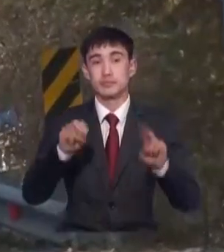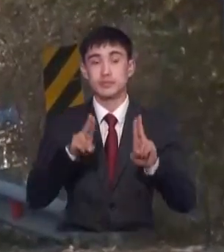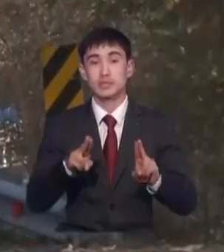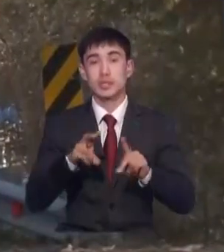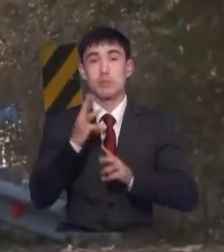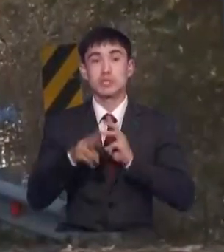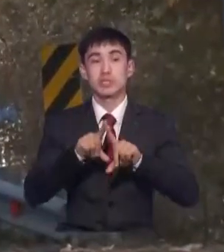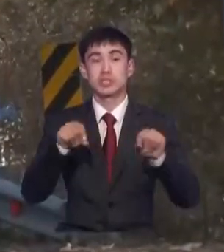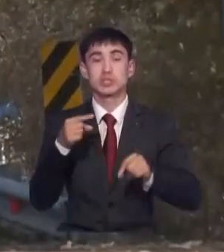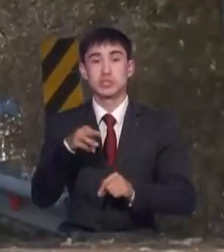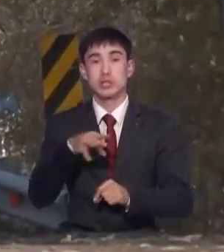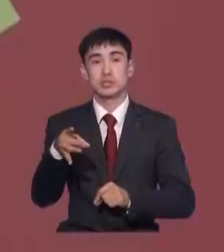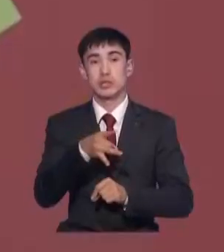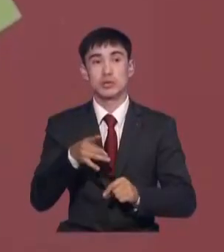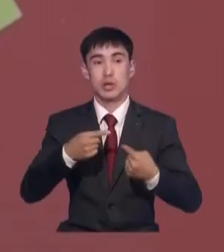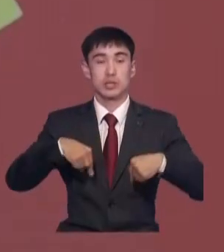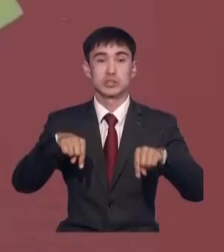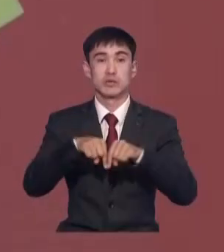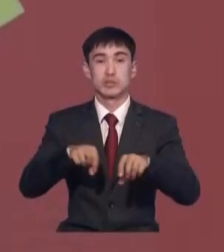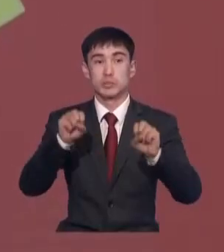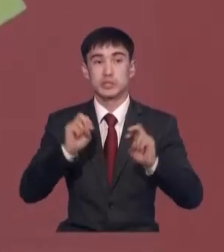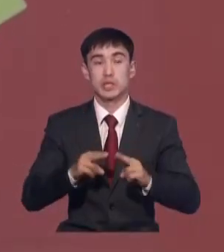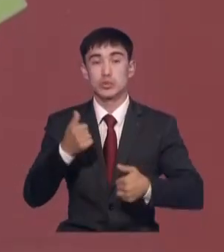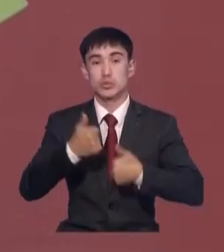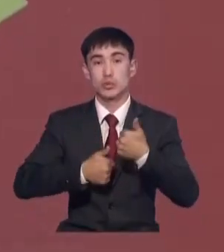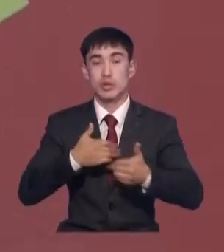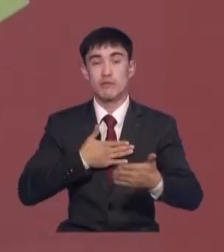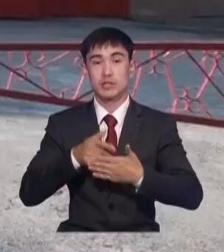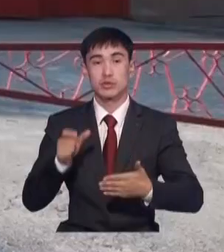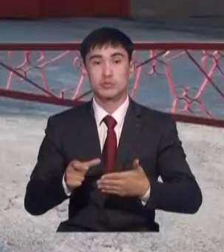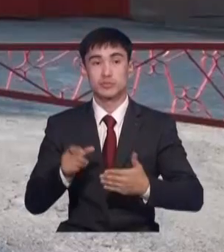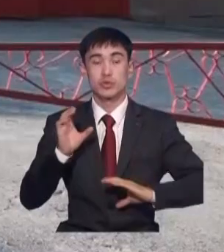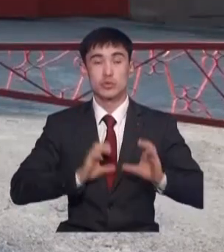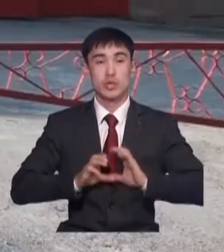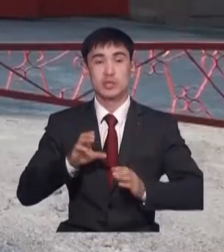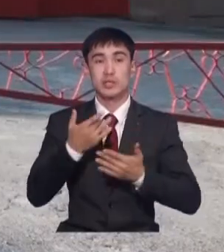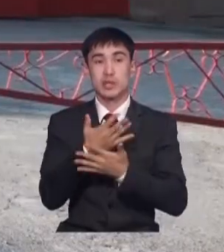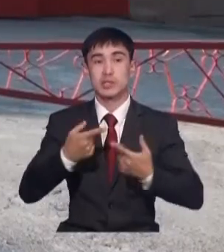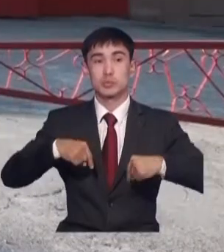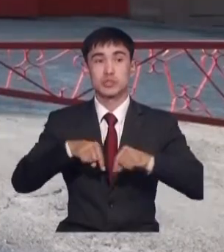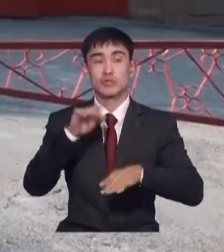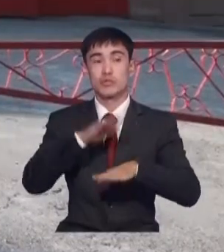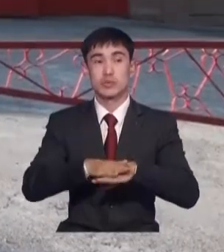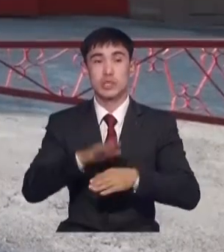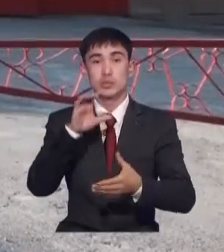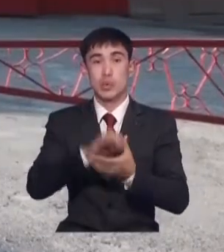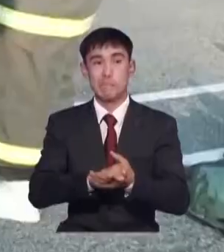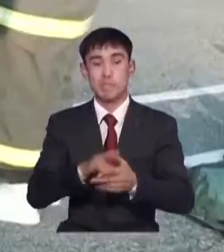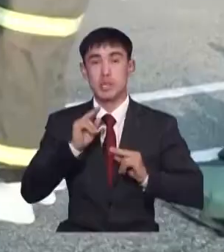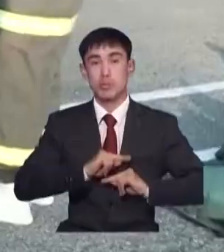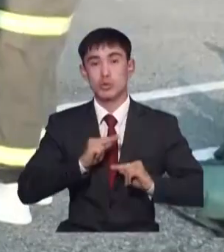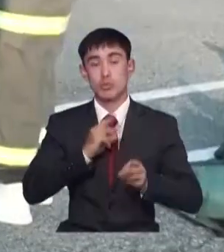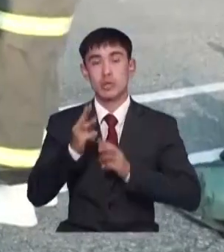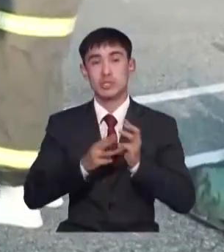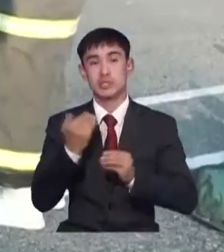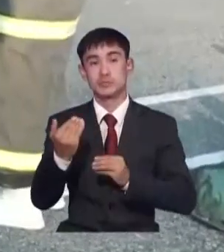Специализированная пожарная часть Талгарского района организовала специальный тур для волонтеров. Студенты и представители общественного фонда ознакомились с работой в